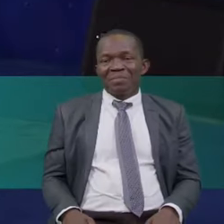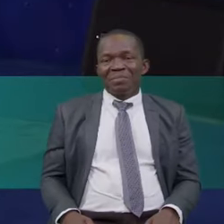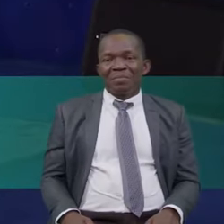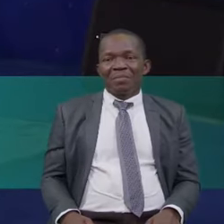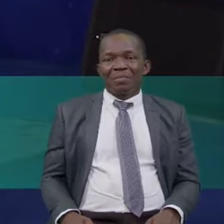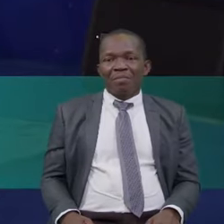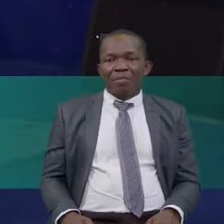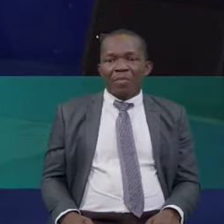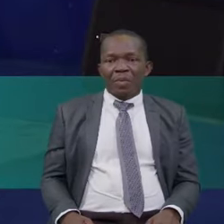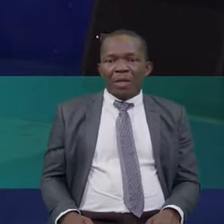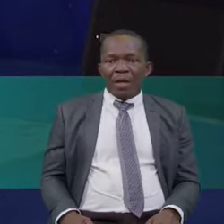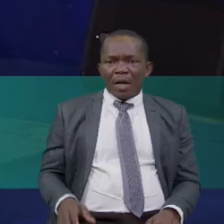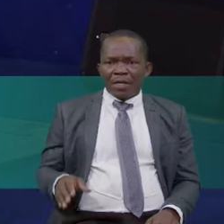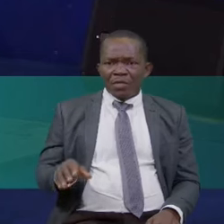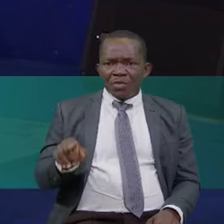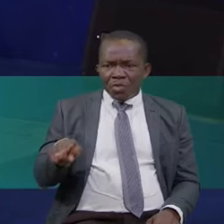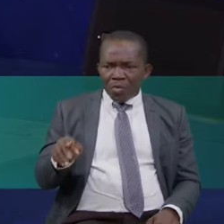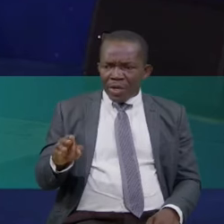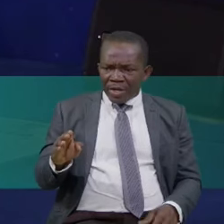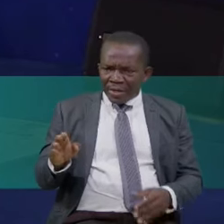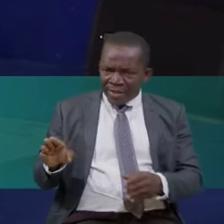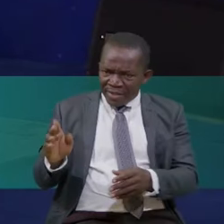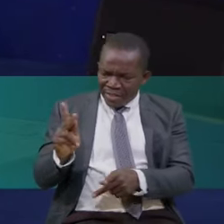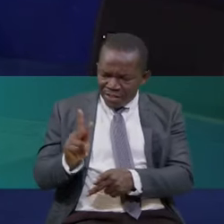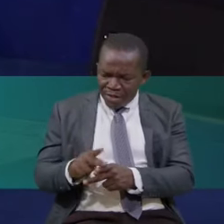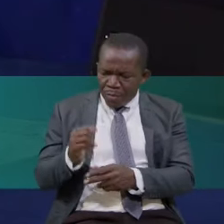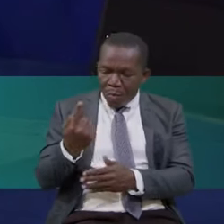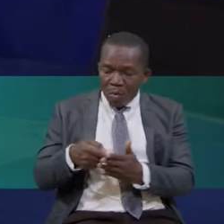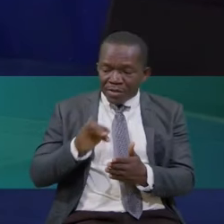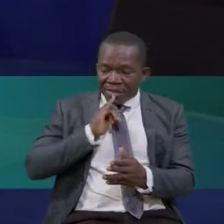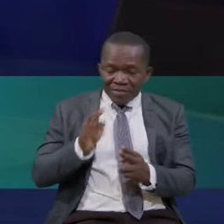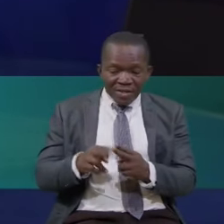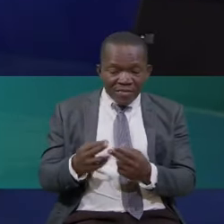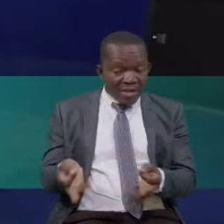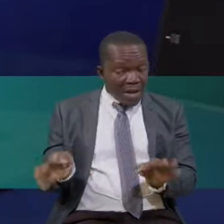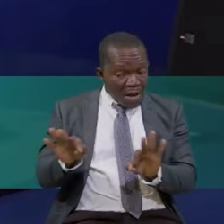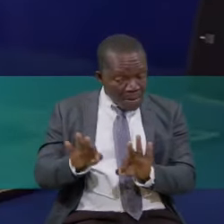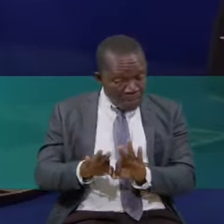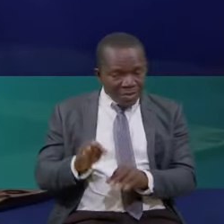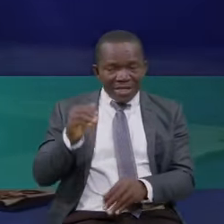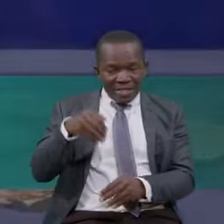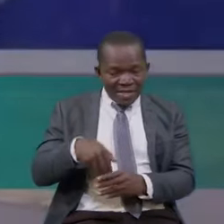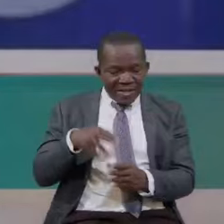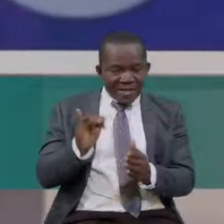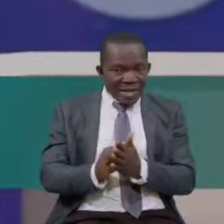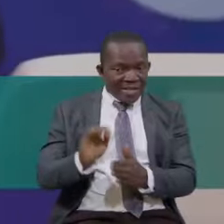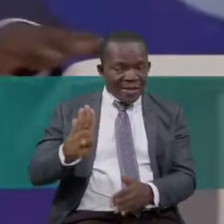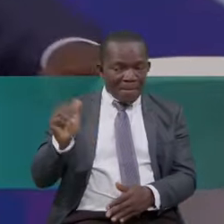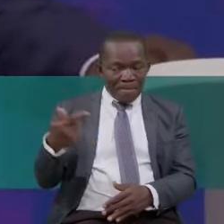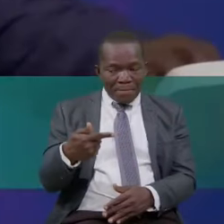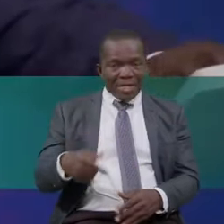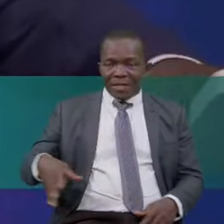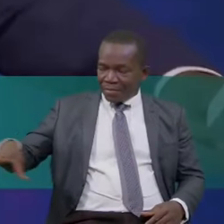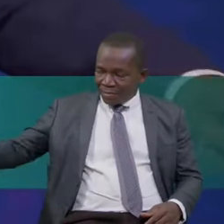colis comme avant d'entrer dans l'avion pour votre destination et vous dites